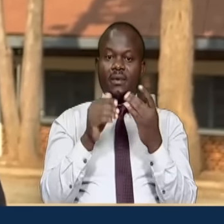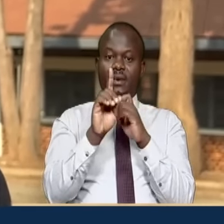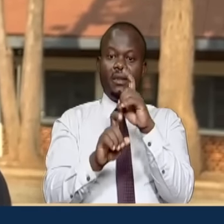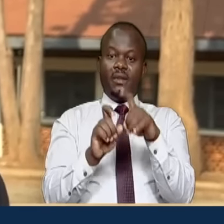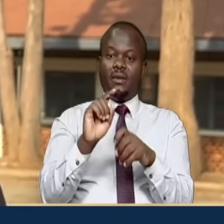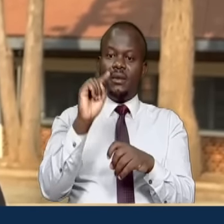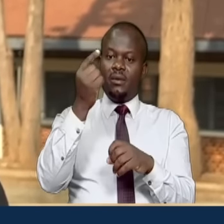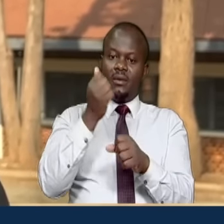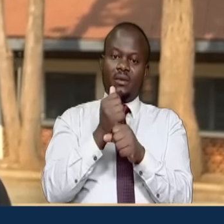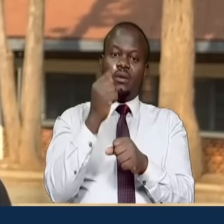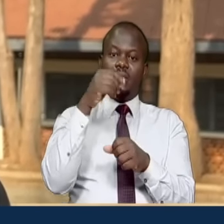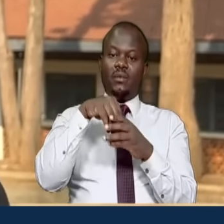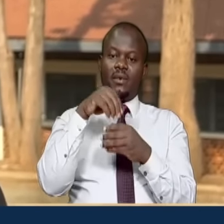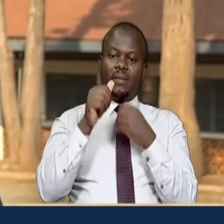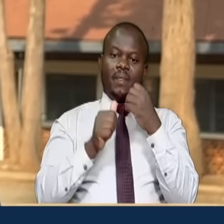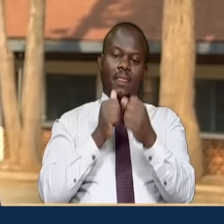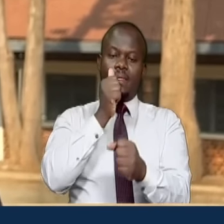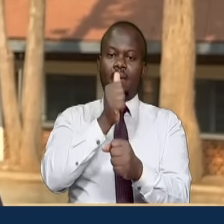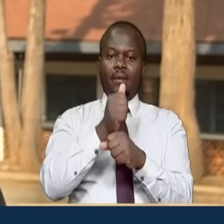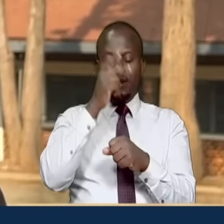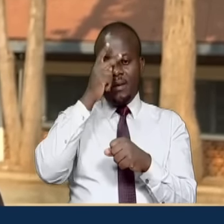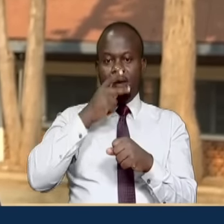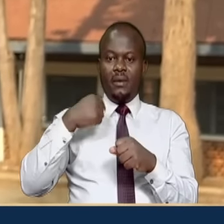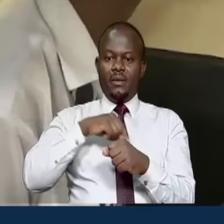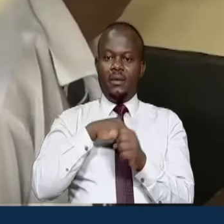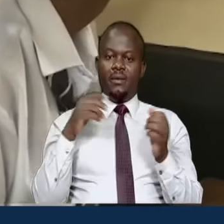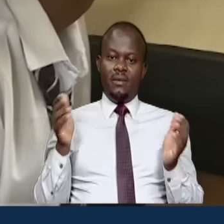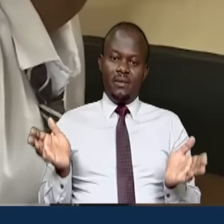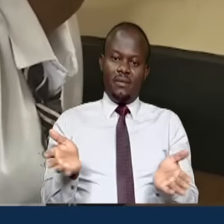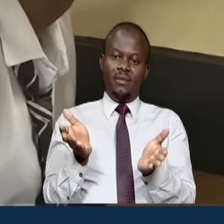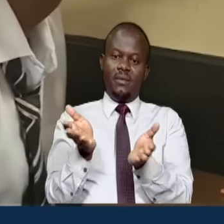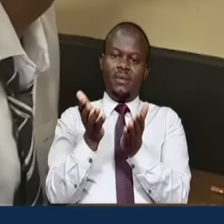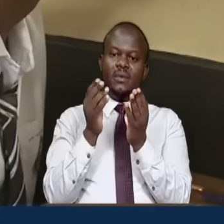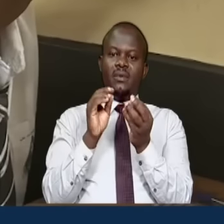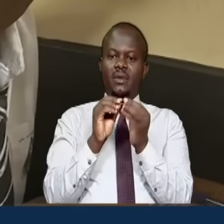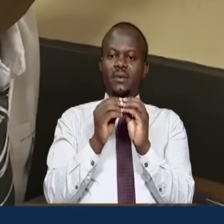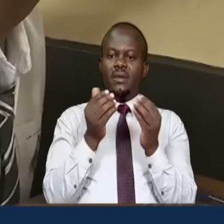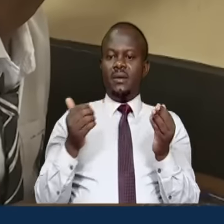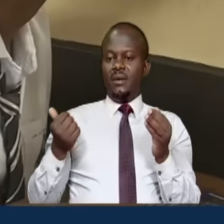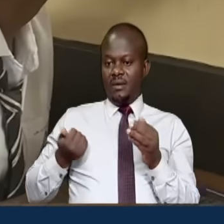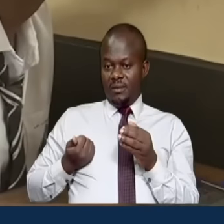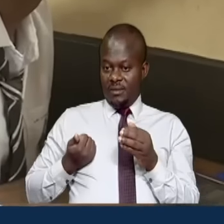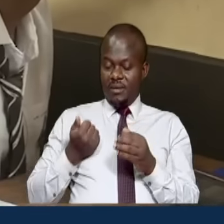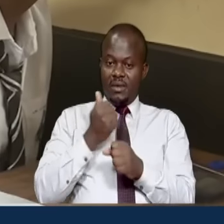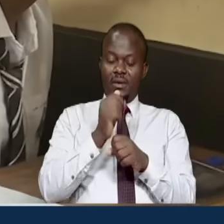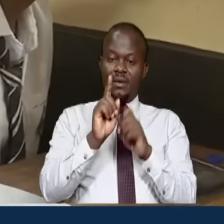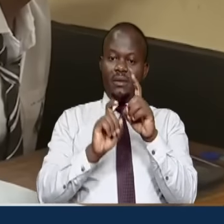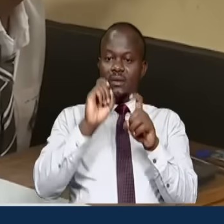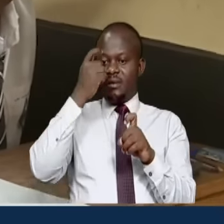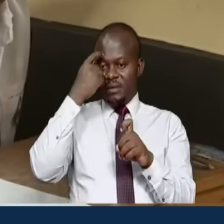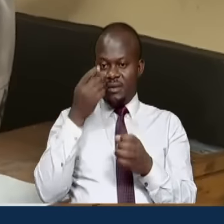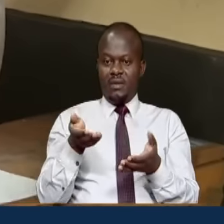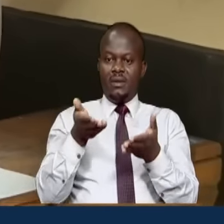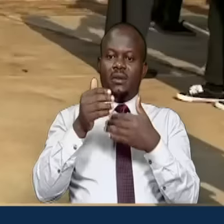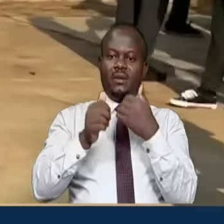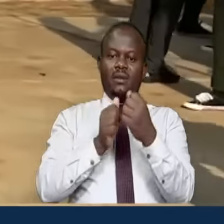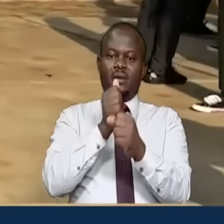kimwe gikorwa rimwe mu mwaka. Ababyeyi rero tukaba tubakangurira ko kuba imibare y'abana b'abakobwa bakora ibizamini bya leta izamuka buri